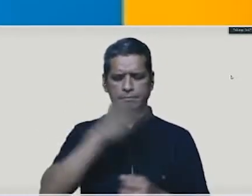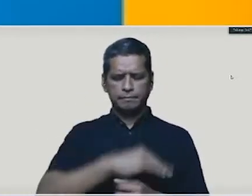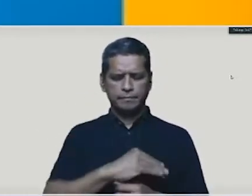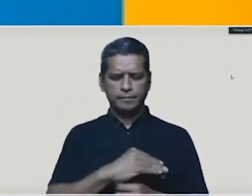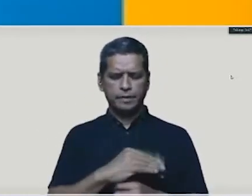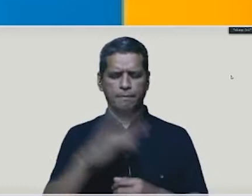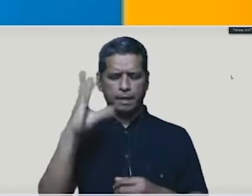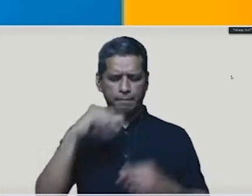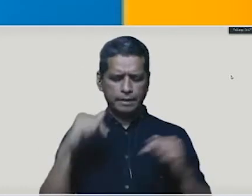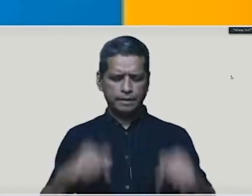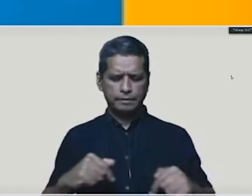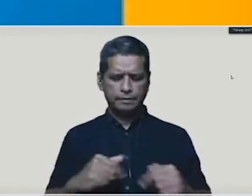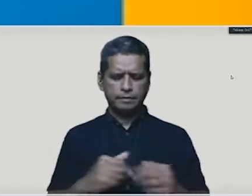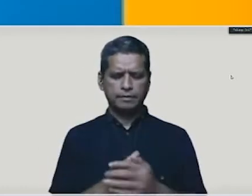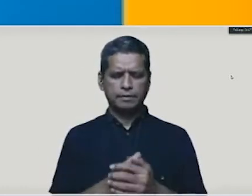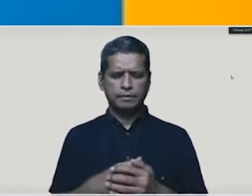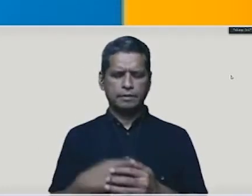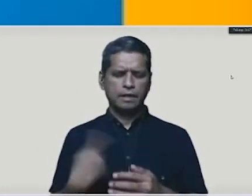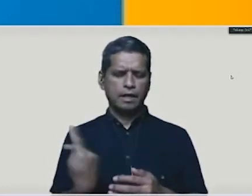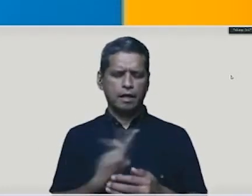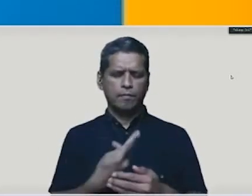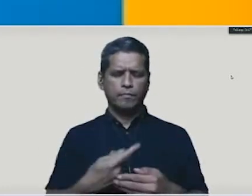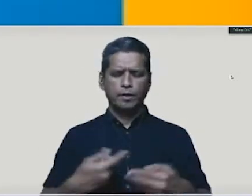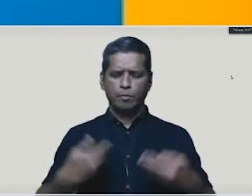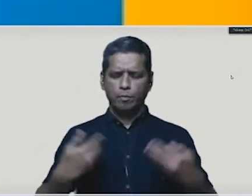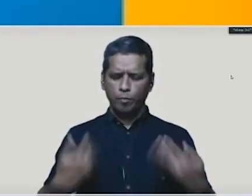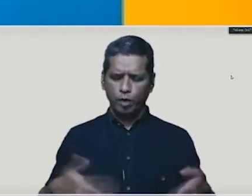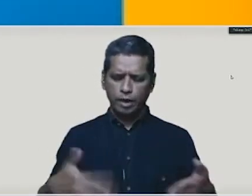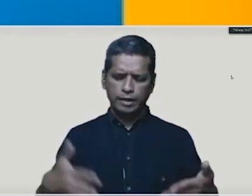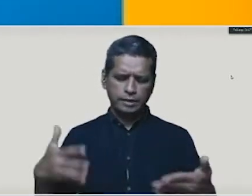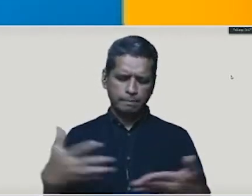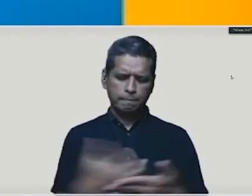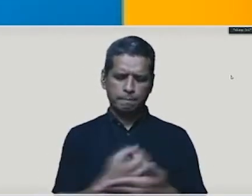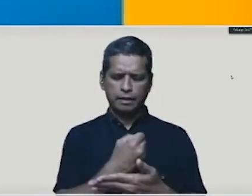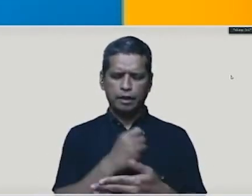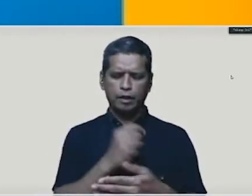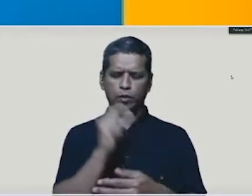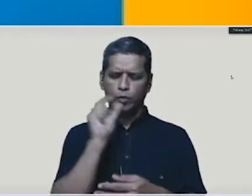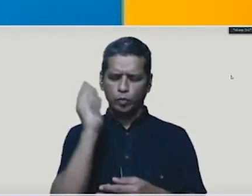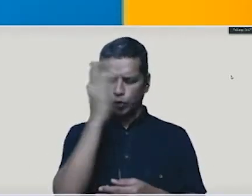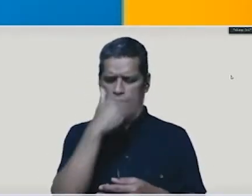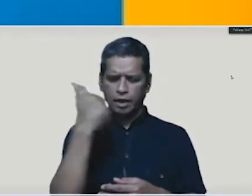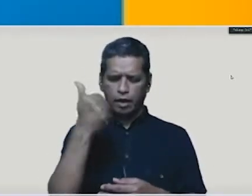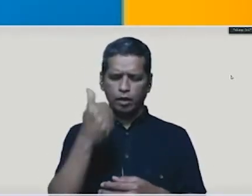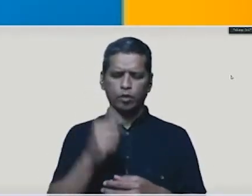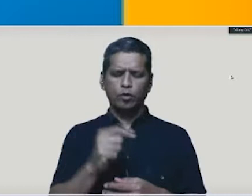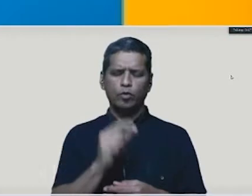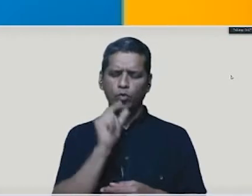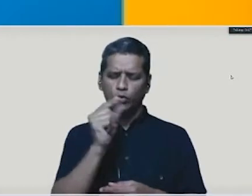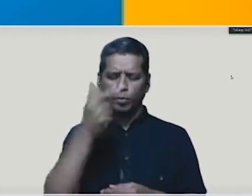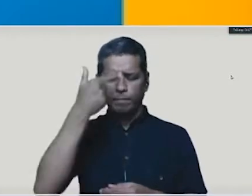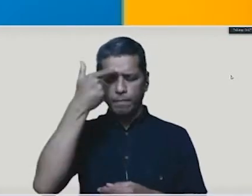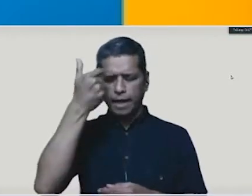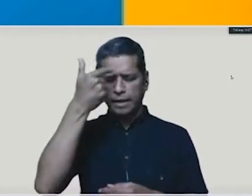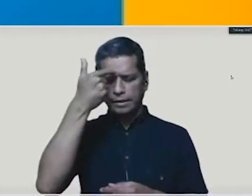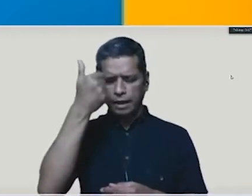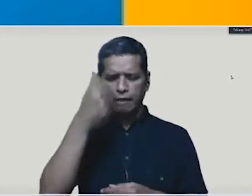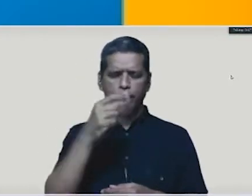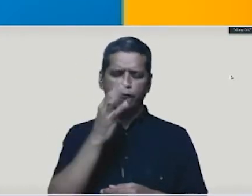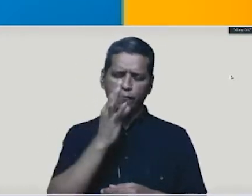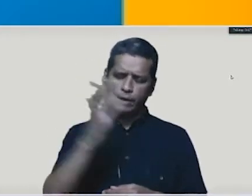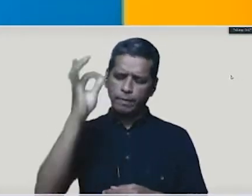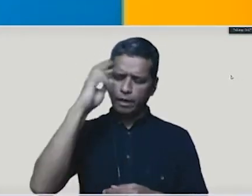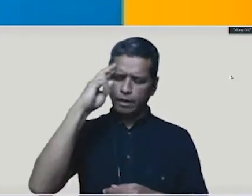hari ini kami boleh memiliki kesempatan yang indah untuk mempelajari Firman Tuhan Ya Tuhan